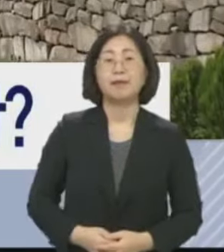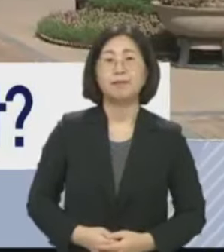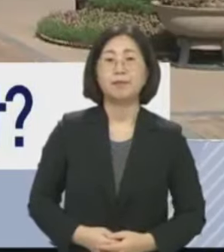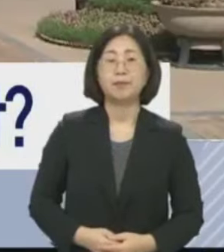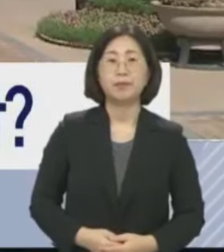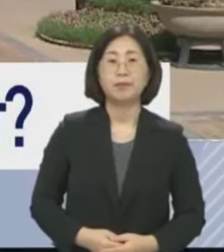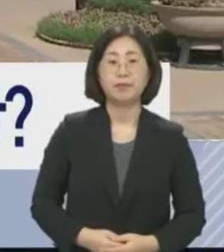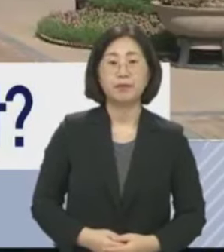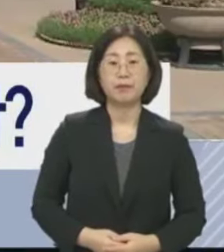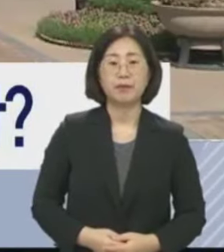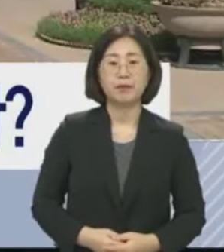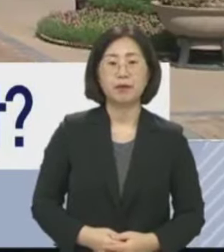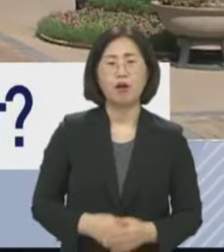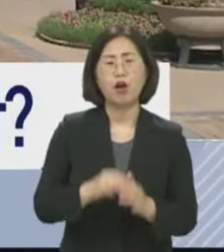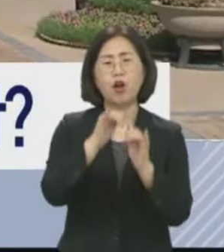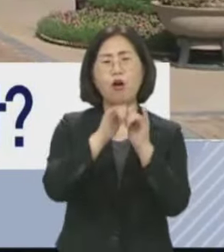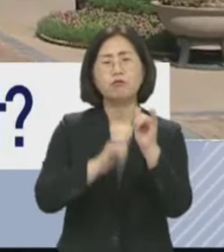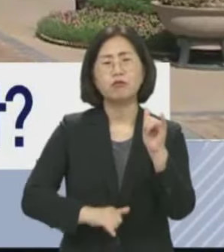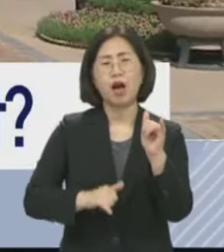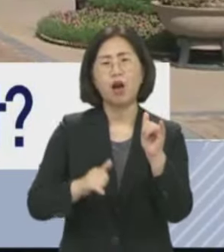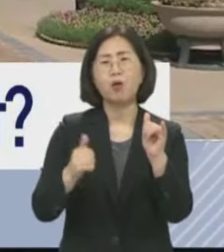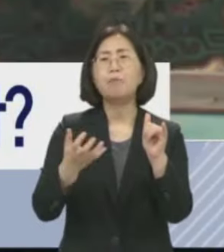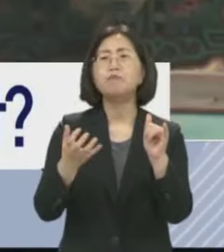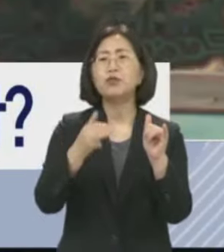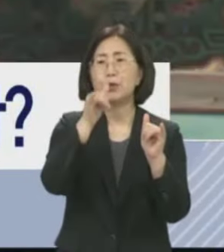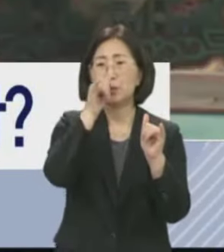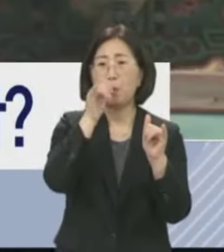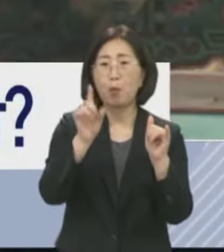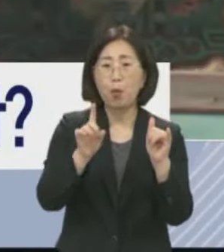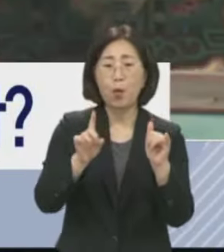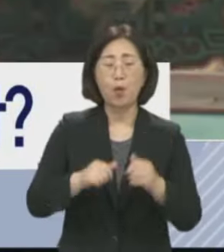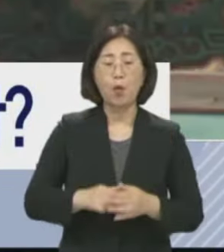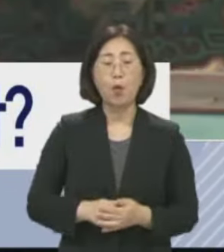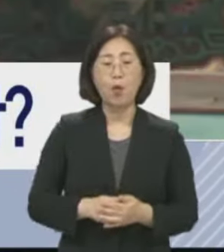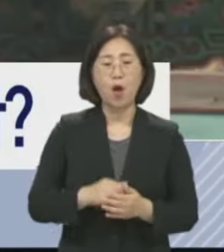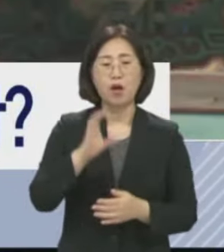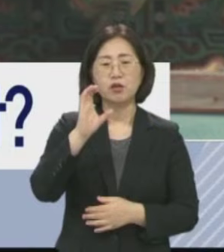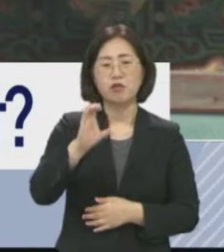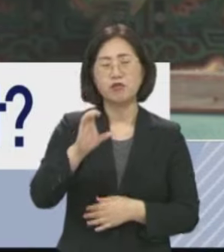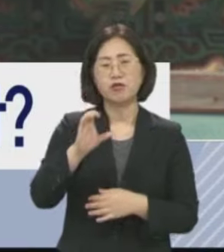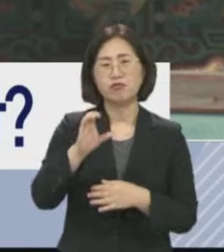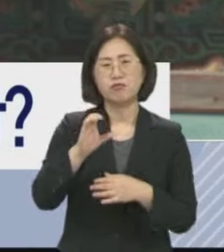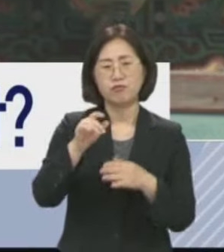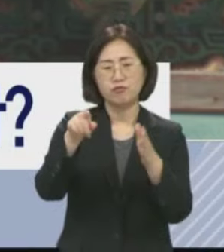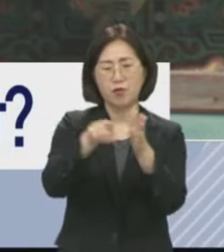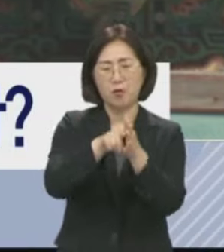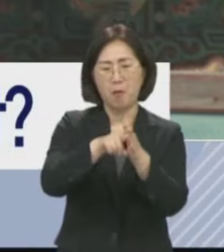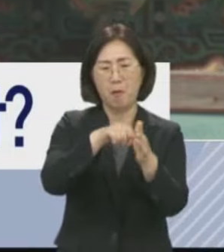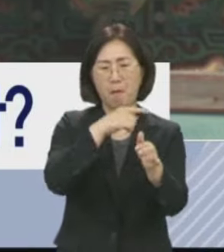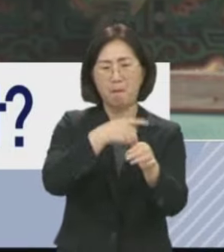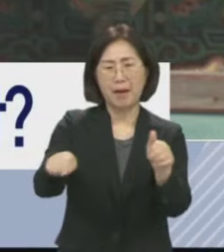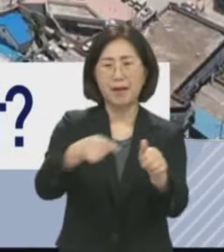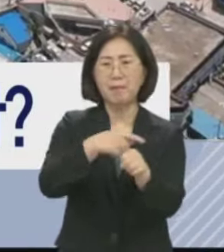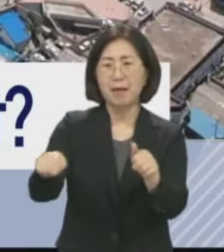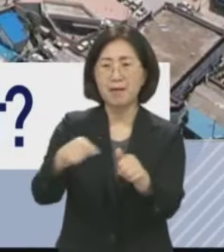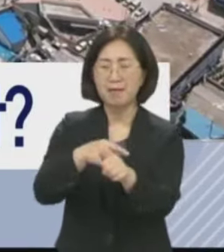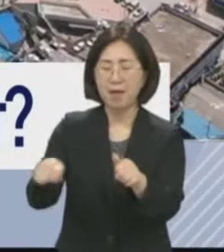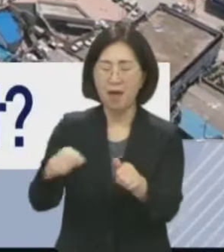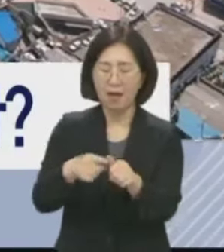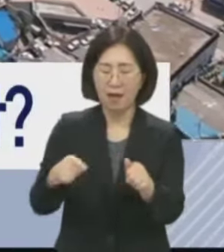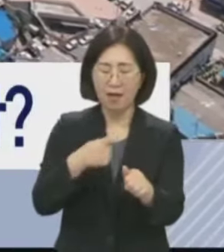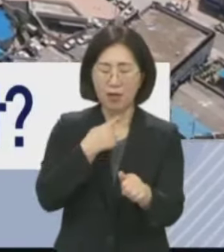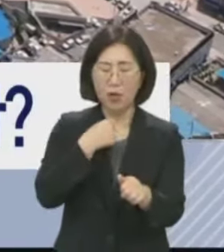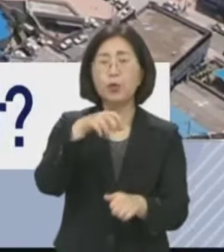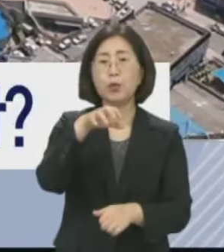합니다. 아픈 역사도 좀 가지고 있습니다. 천주교 박해 시절에 무명의 천주교 신자들이